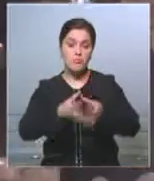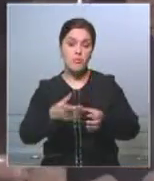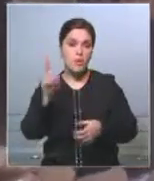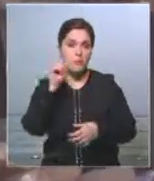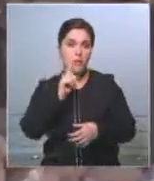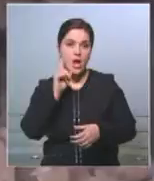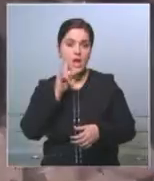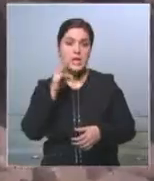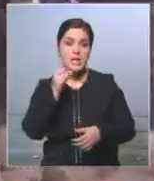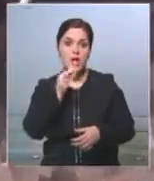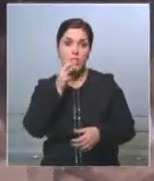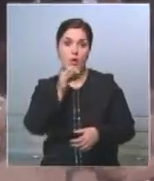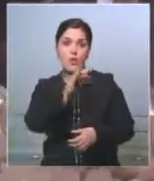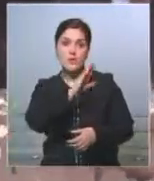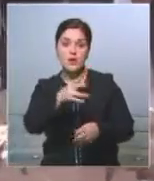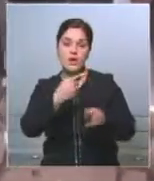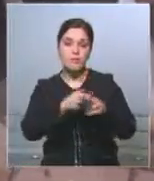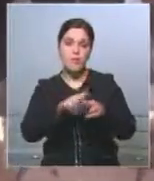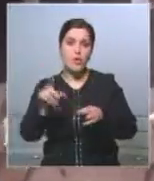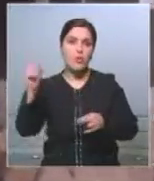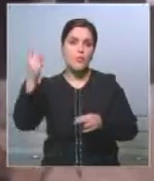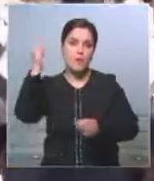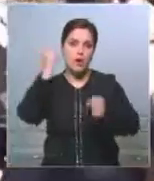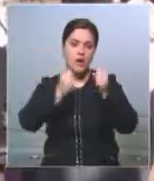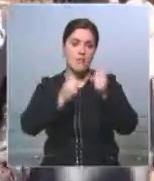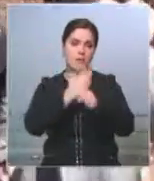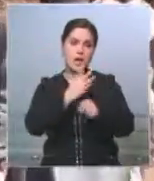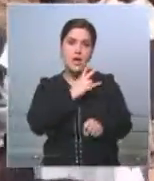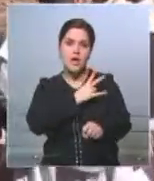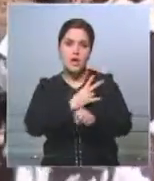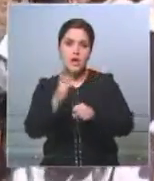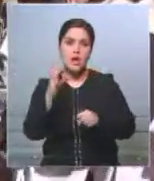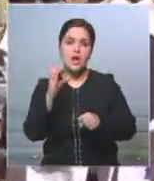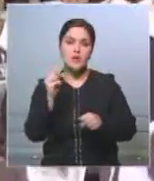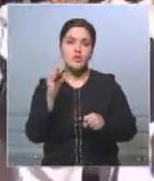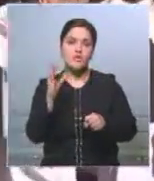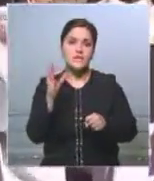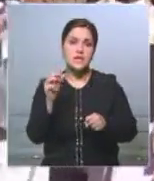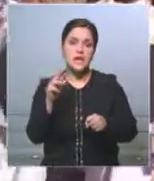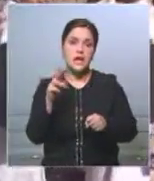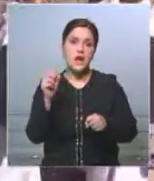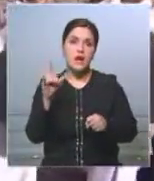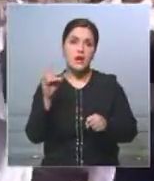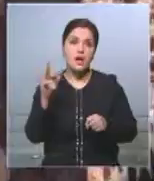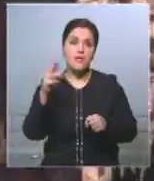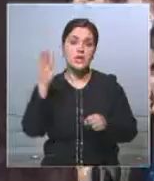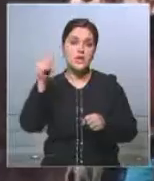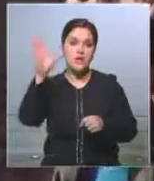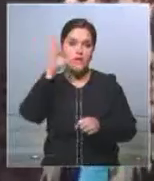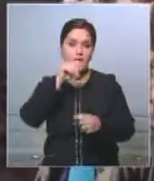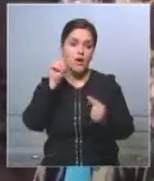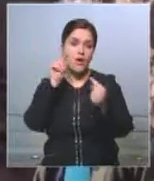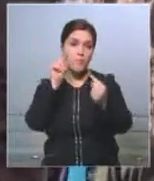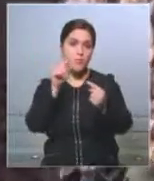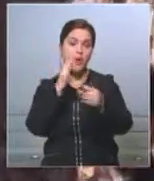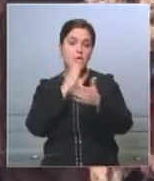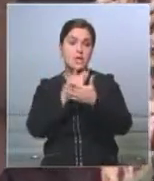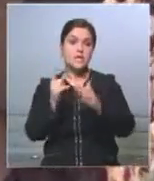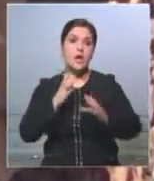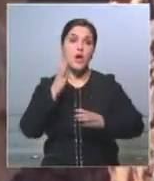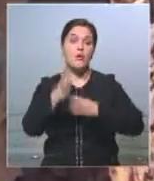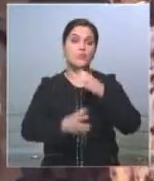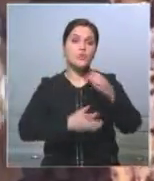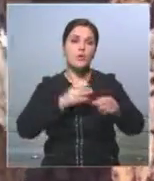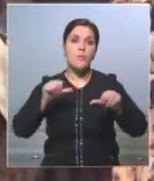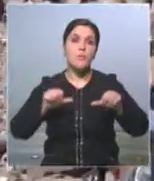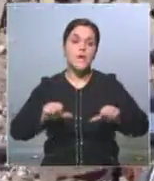не последовала. Между тем, атаки коалиционных сил во главе Саудовской Аравии не раз подвергались критике и осуждению. Так, международная